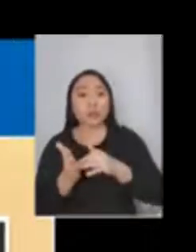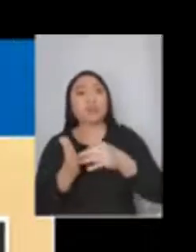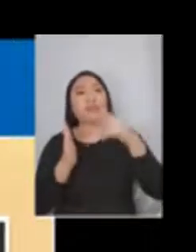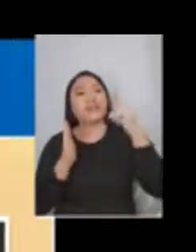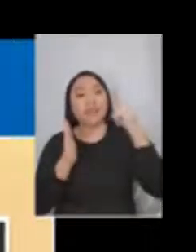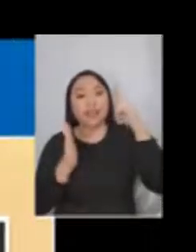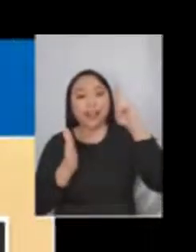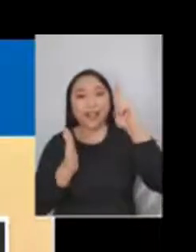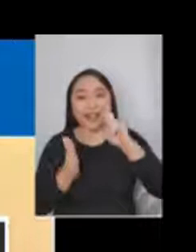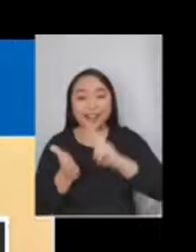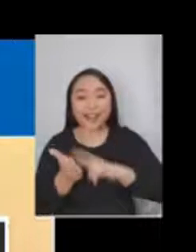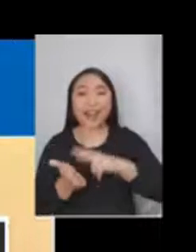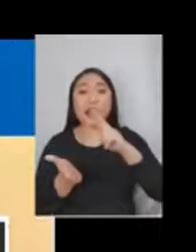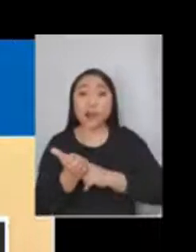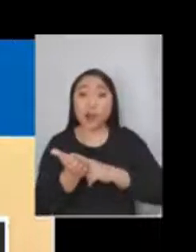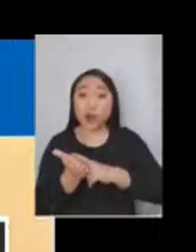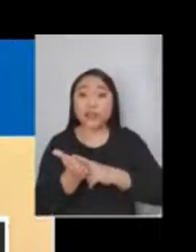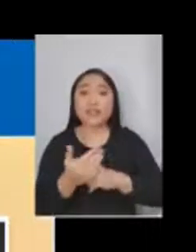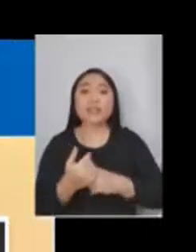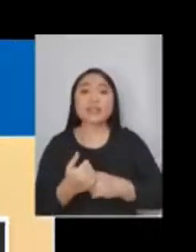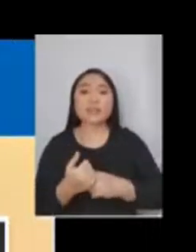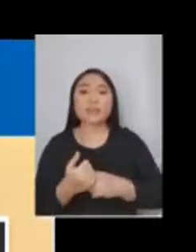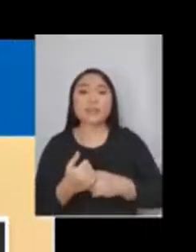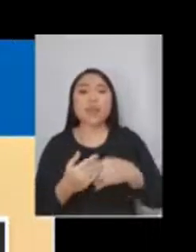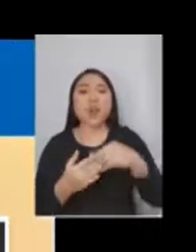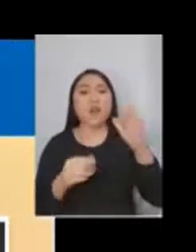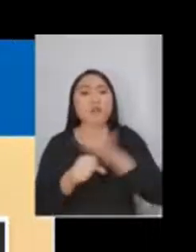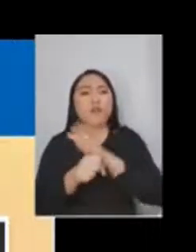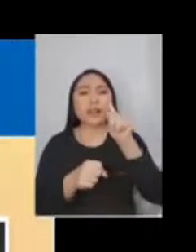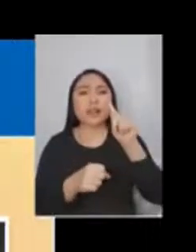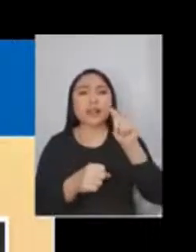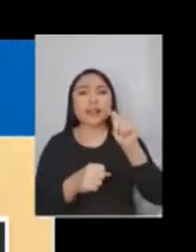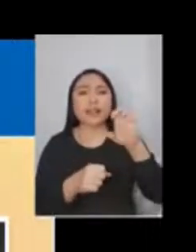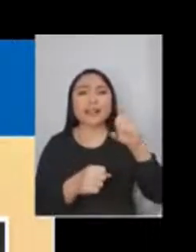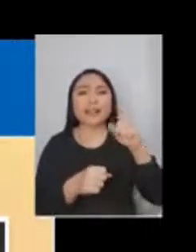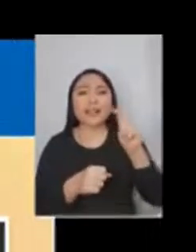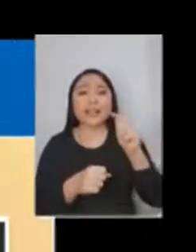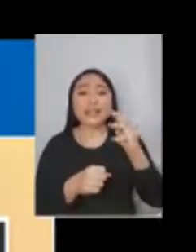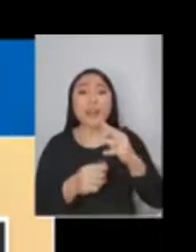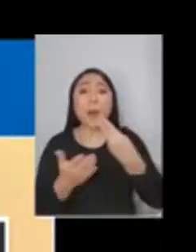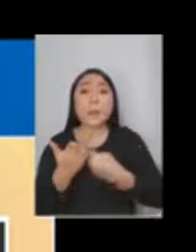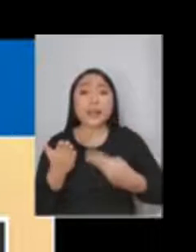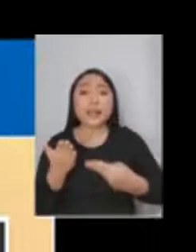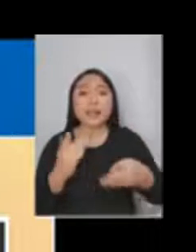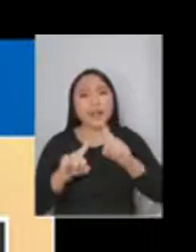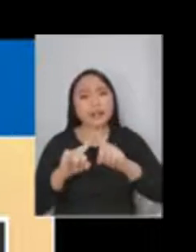livelihood videos. Yan yung mga laman niya. So we have tamang diskarte, we have